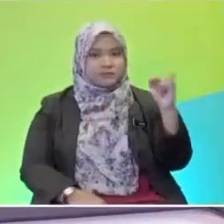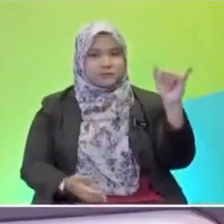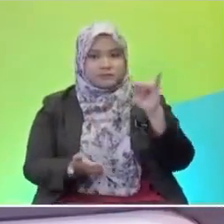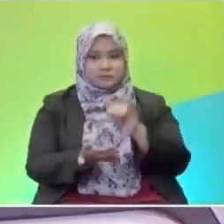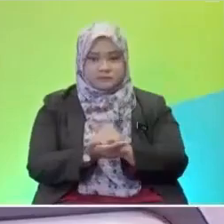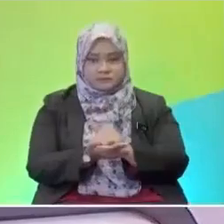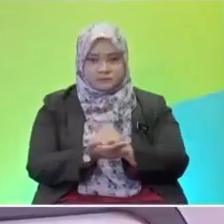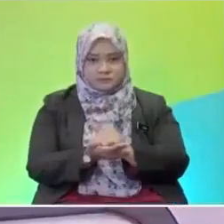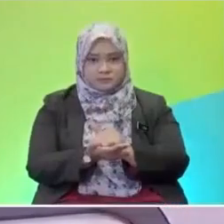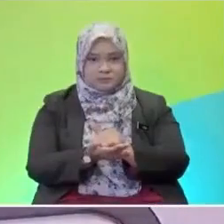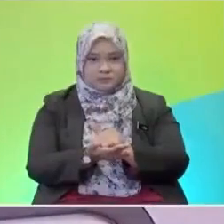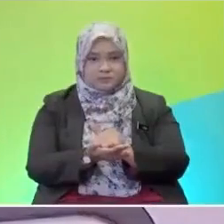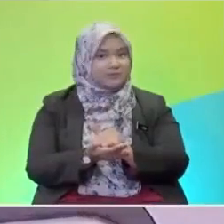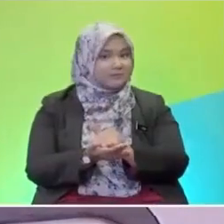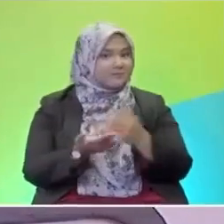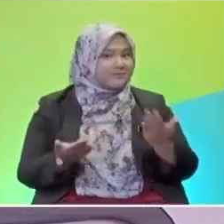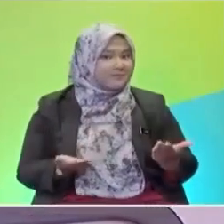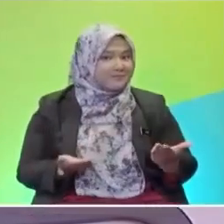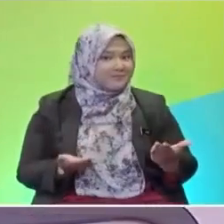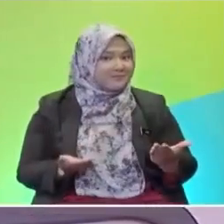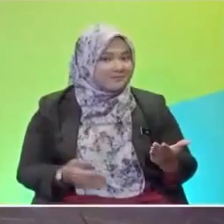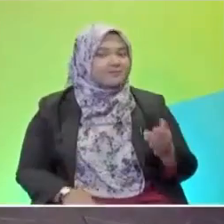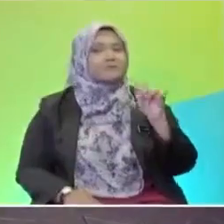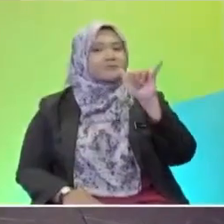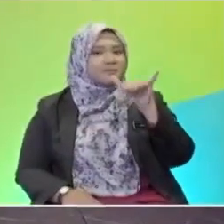kehidupan kita sehari-hari itu